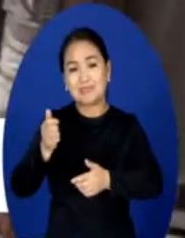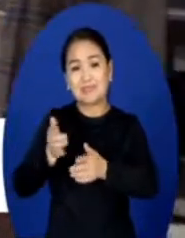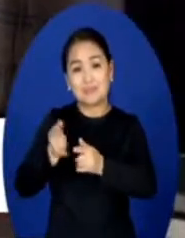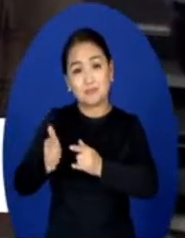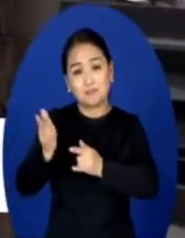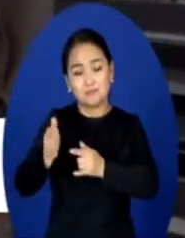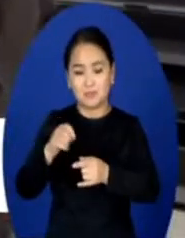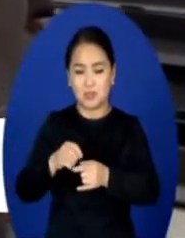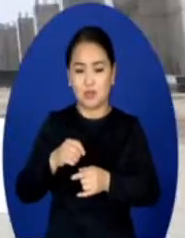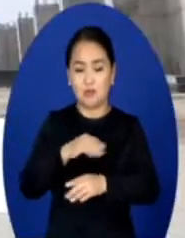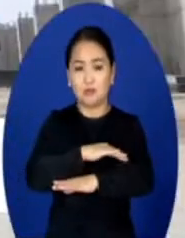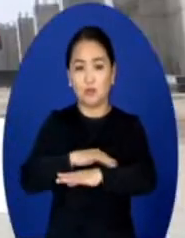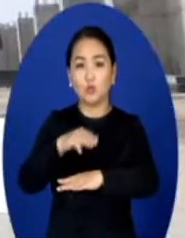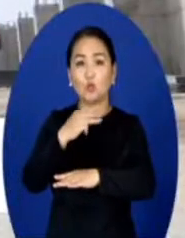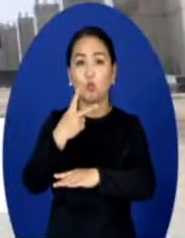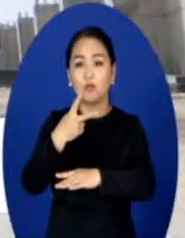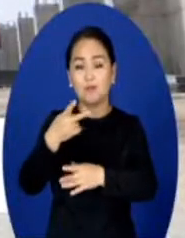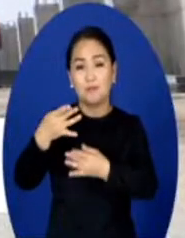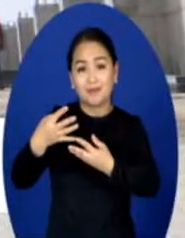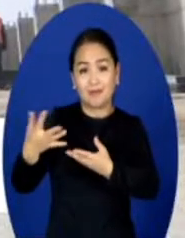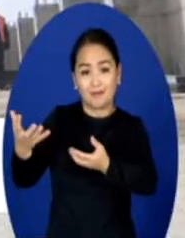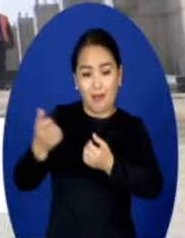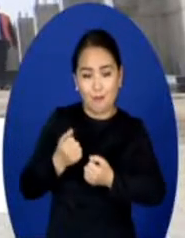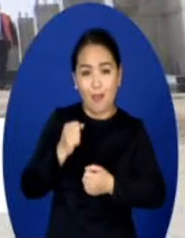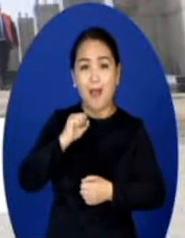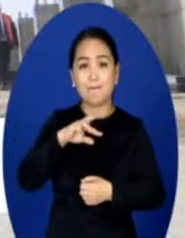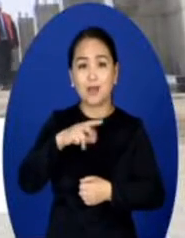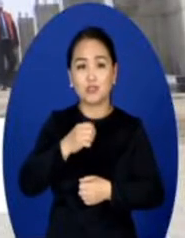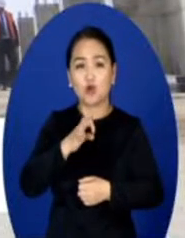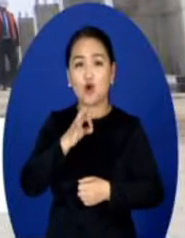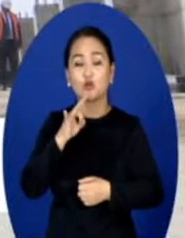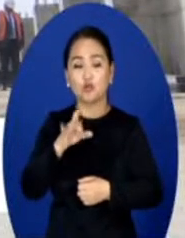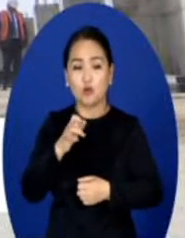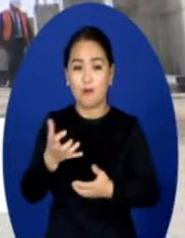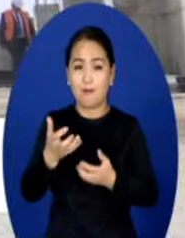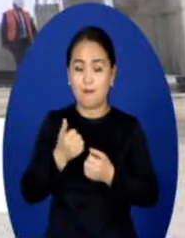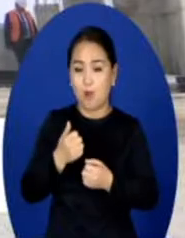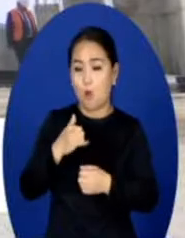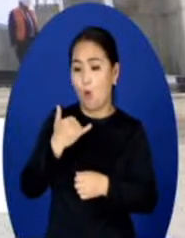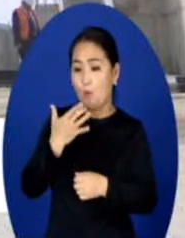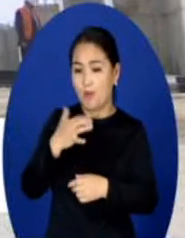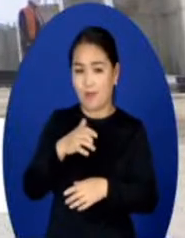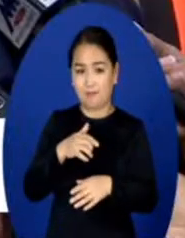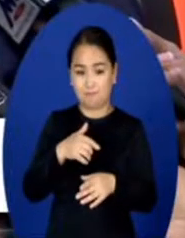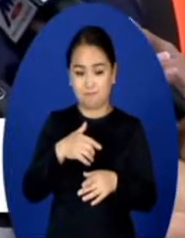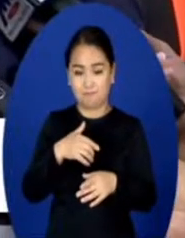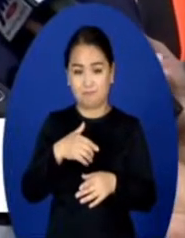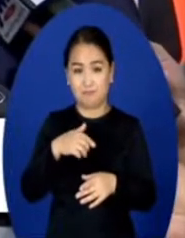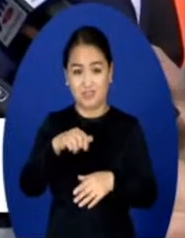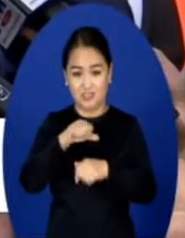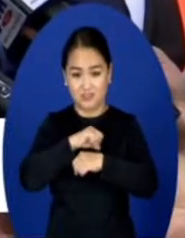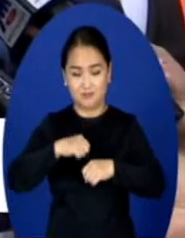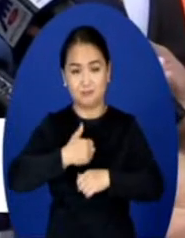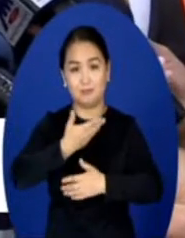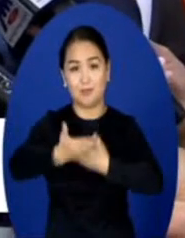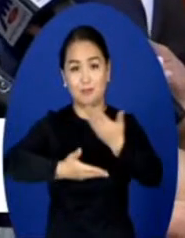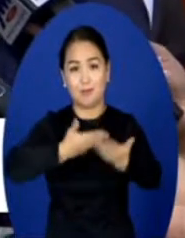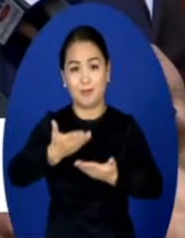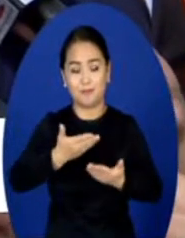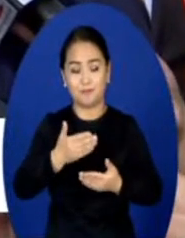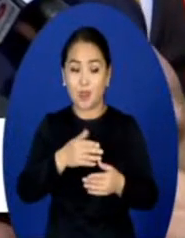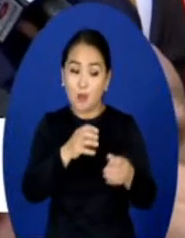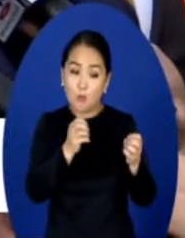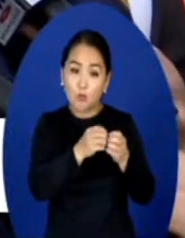байна. Төмөр замаар түүхий идэ зөөвөрлөж, мөн амглан өртөөгөөр дамжуулан Улаанбаатарын хэрэглэгчдэд бүтээгдэхүүнээ хүргэх юм аа. Бүтээгдэхүүн